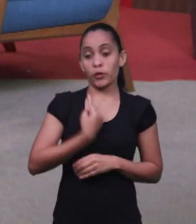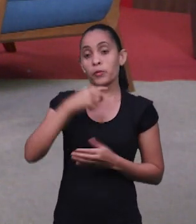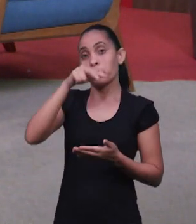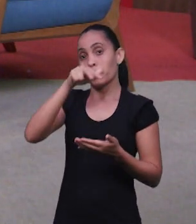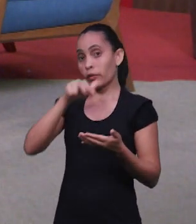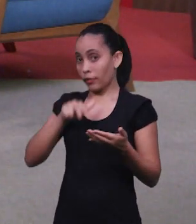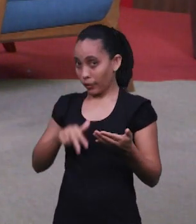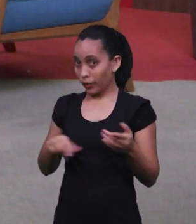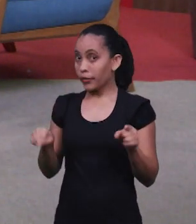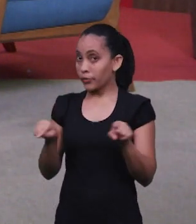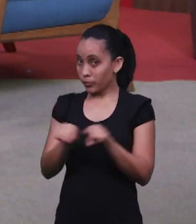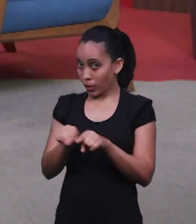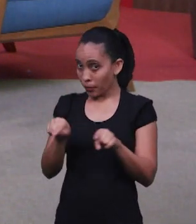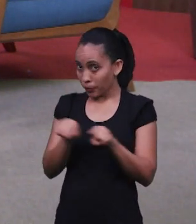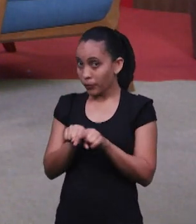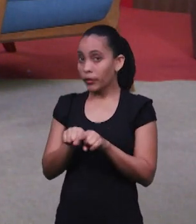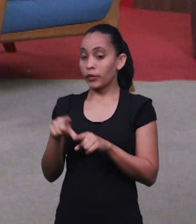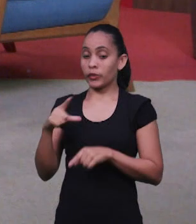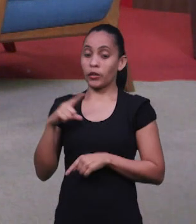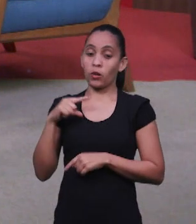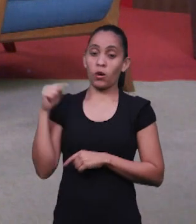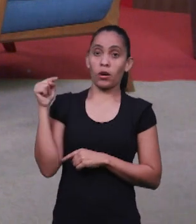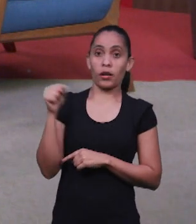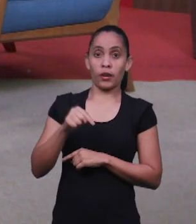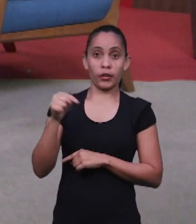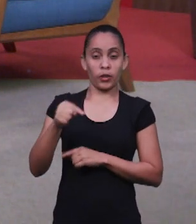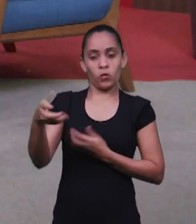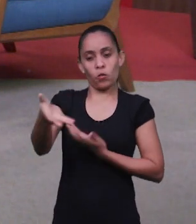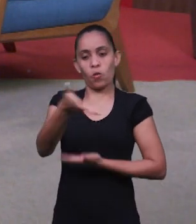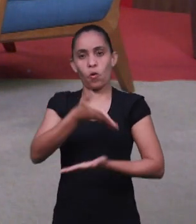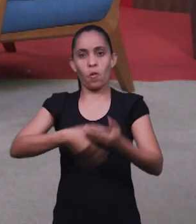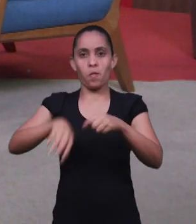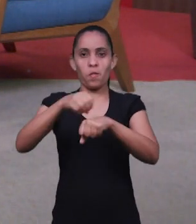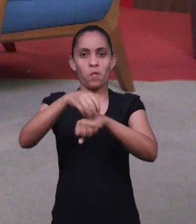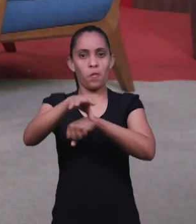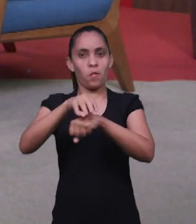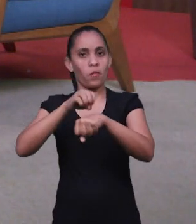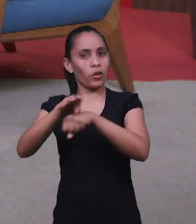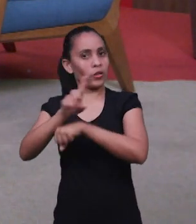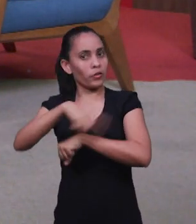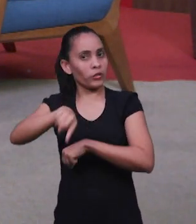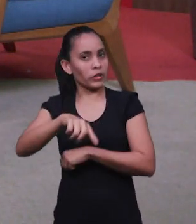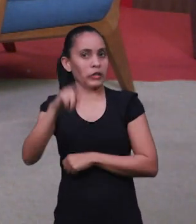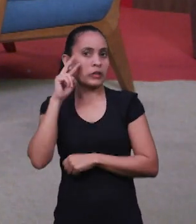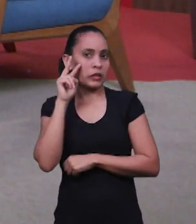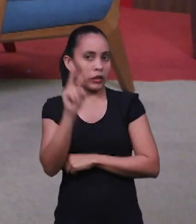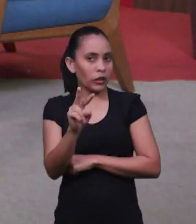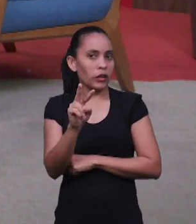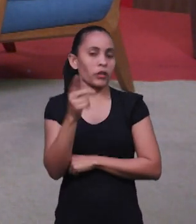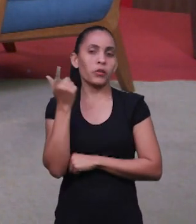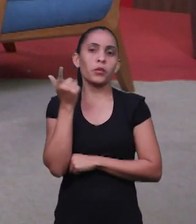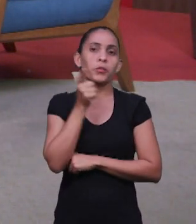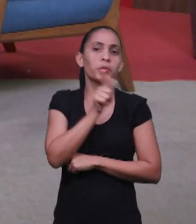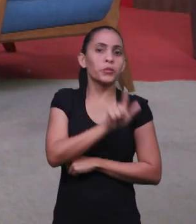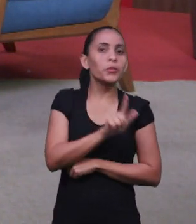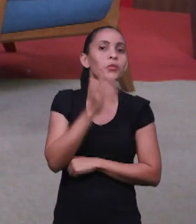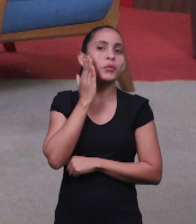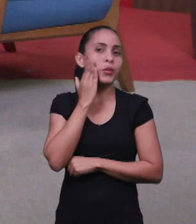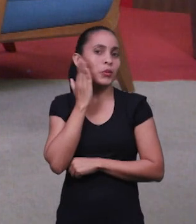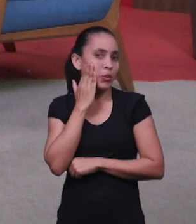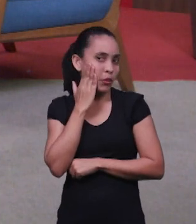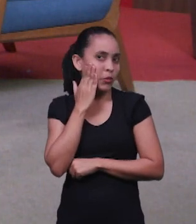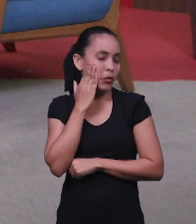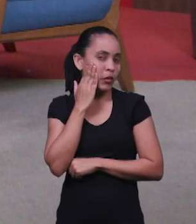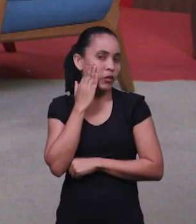lire aussi quelques-uns et apporter quelques-uns ici pour partager avec vous, afin que vous puissiez voir la portée que nos